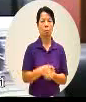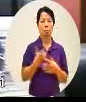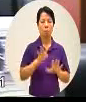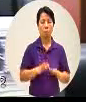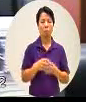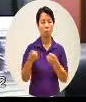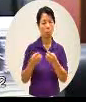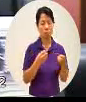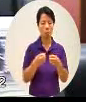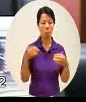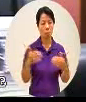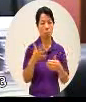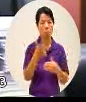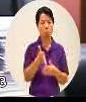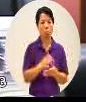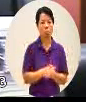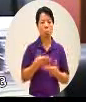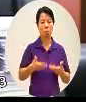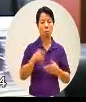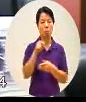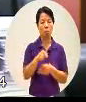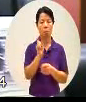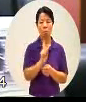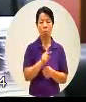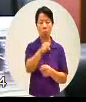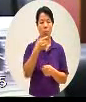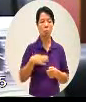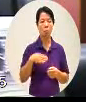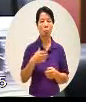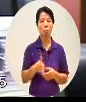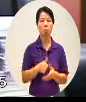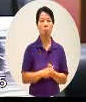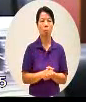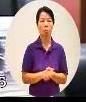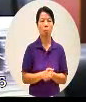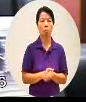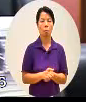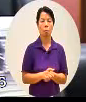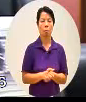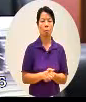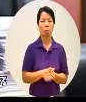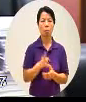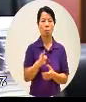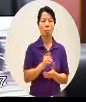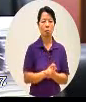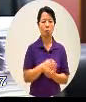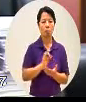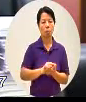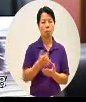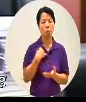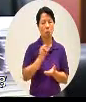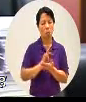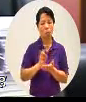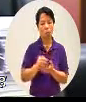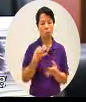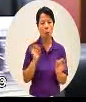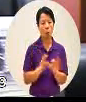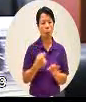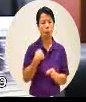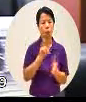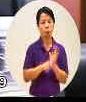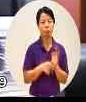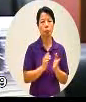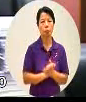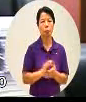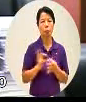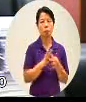跟你讨论的问题了吗？重点你对你知道吗？哦，你真的给我开很多时间呢，你要为今